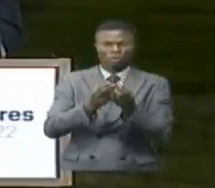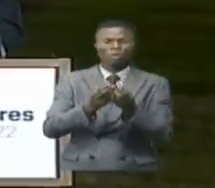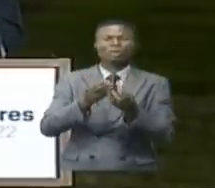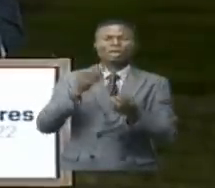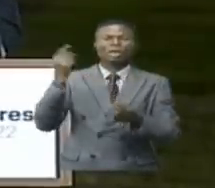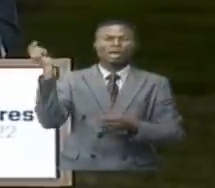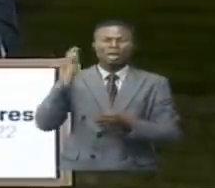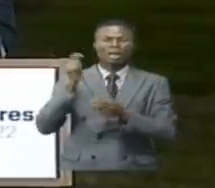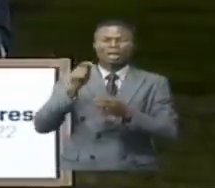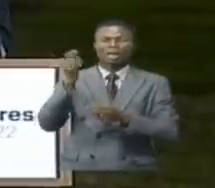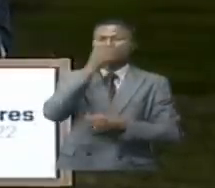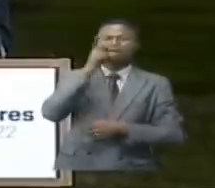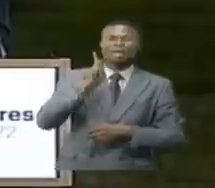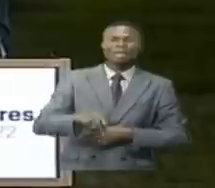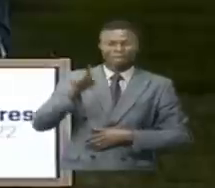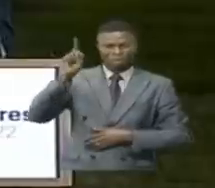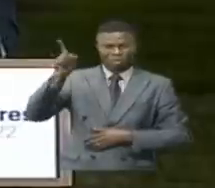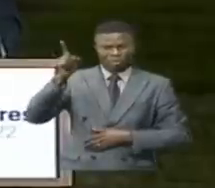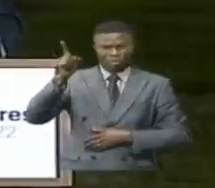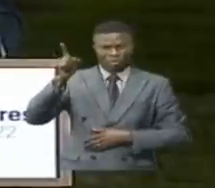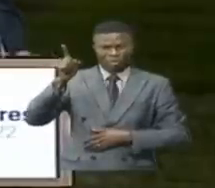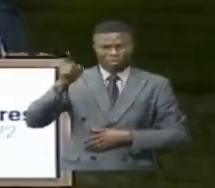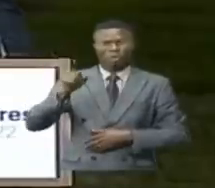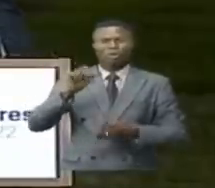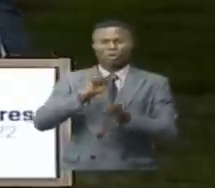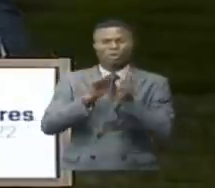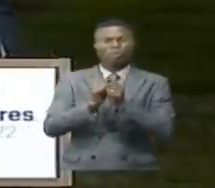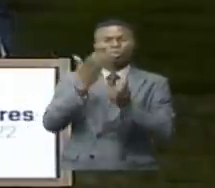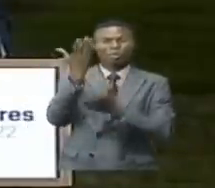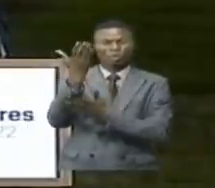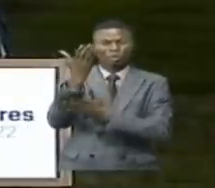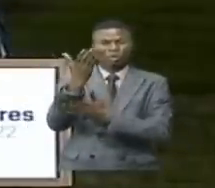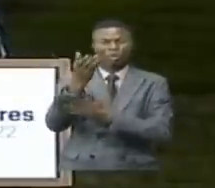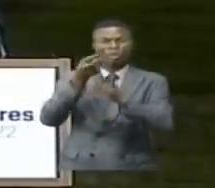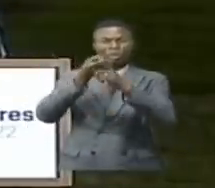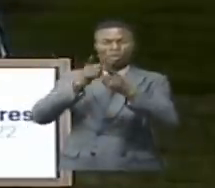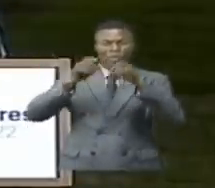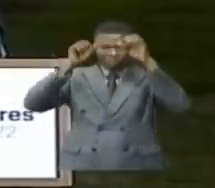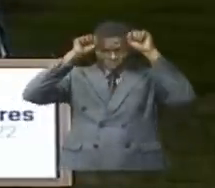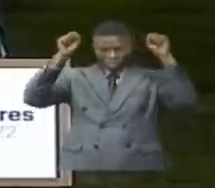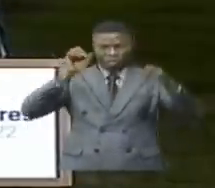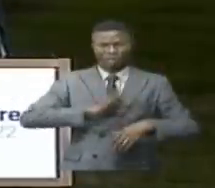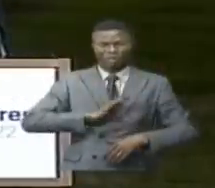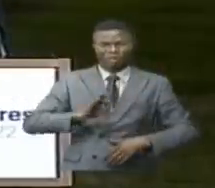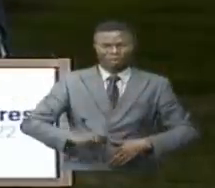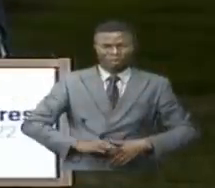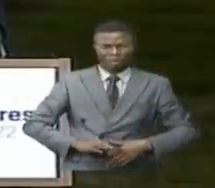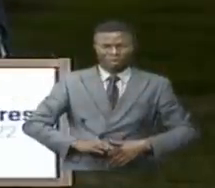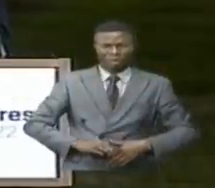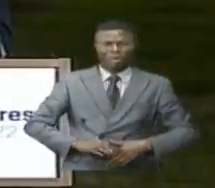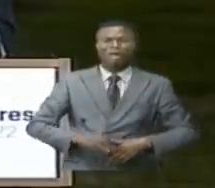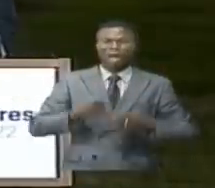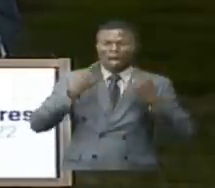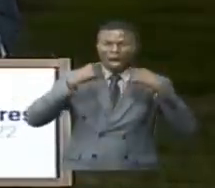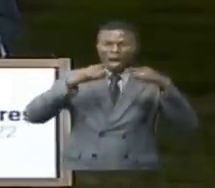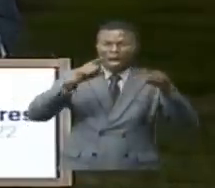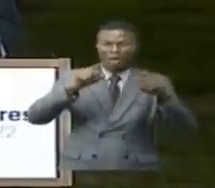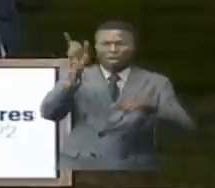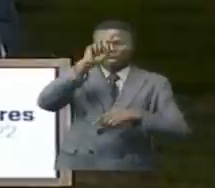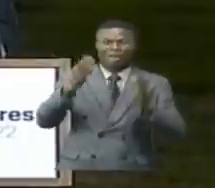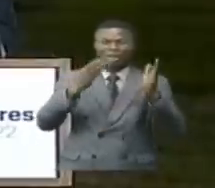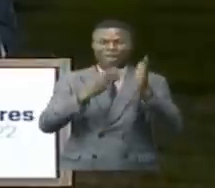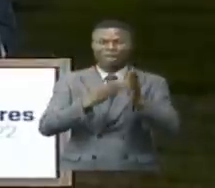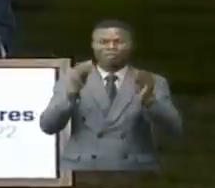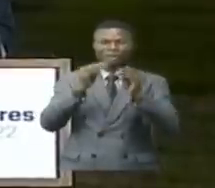de Kisangani. Faisant suite aux recommandations du président de la République, formulées au cours de la 39e réunion